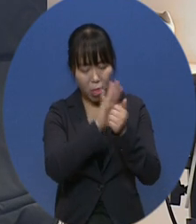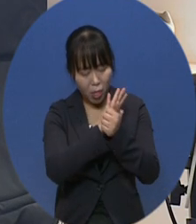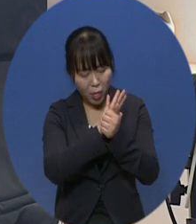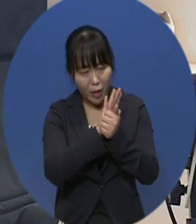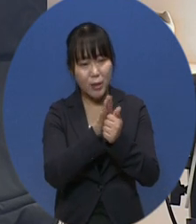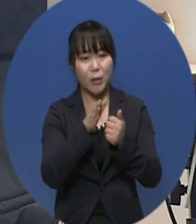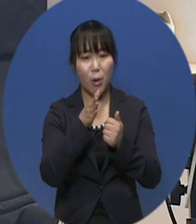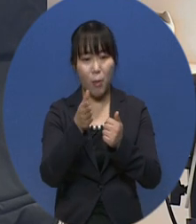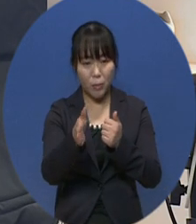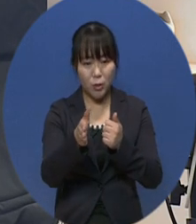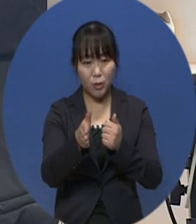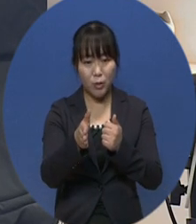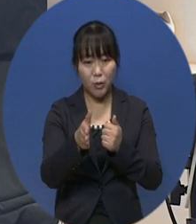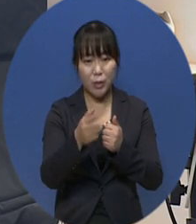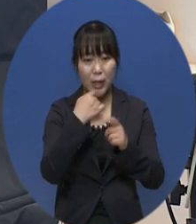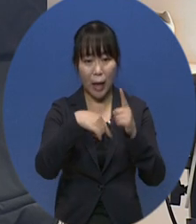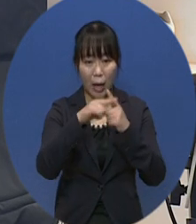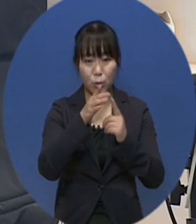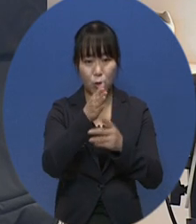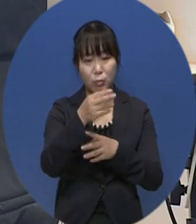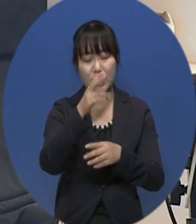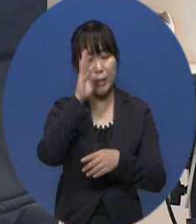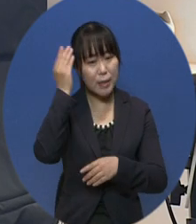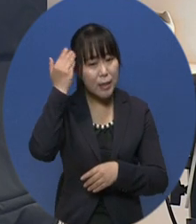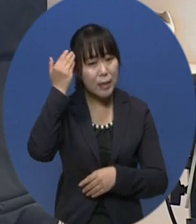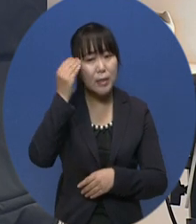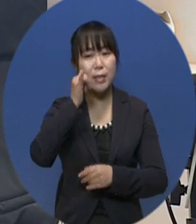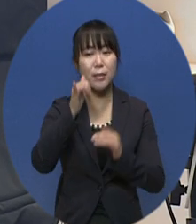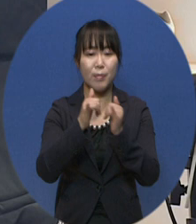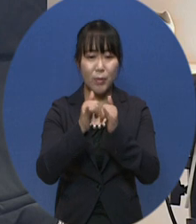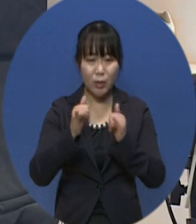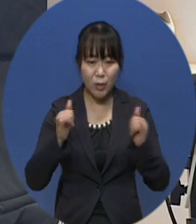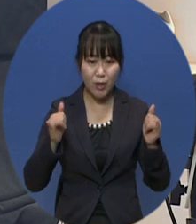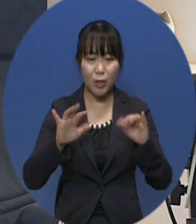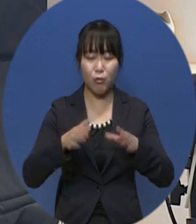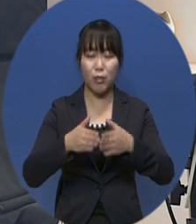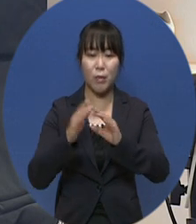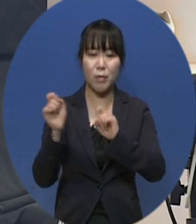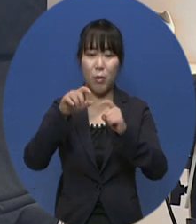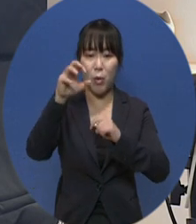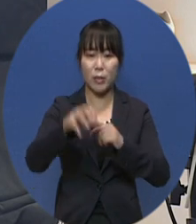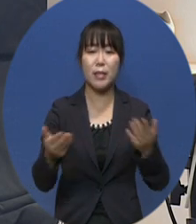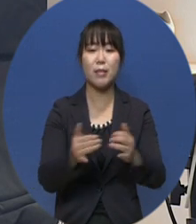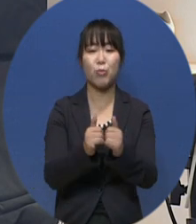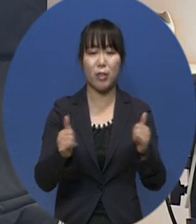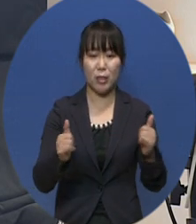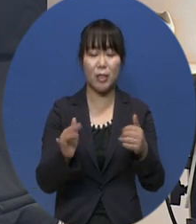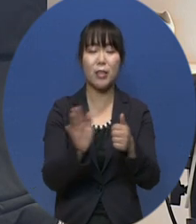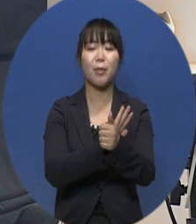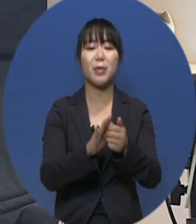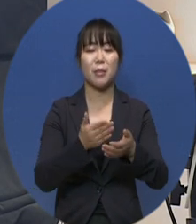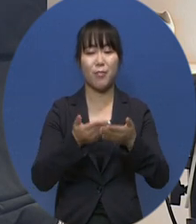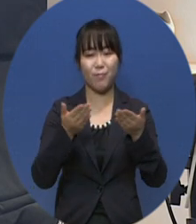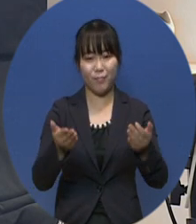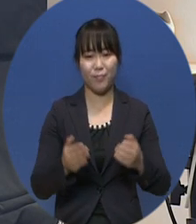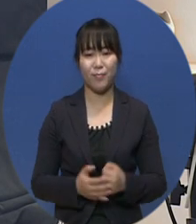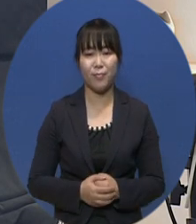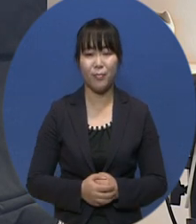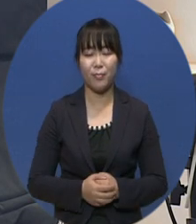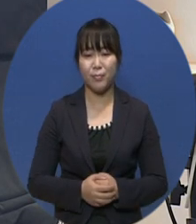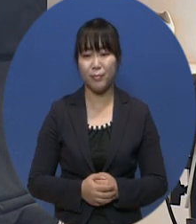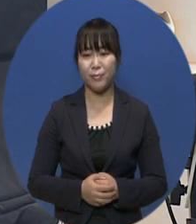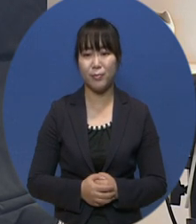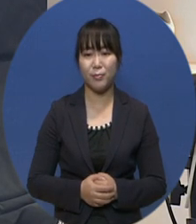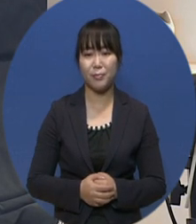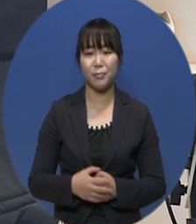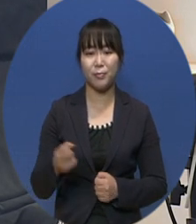전문가, 전문적으로 지식이 있는 분들이 네. 국립재활원에서 이제 직원분들이 그 서비스를 제공하는 거죠. 네. 그리고